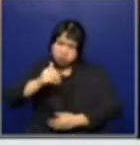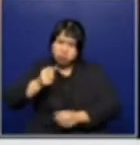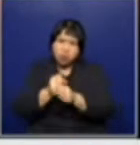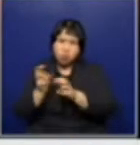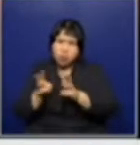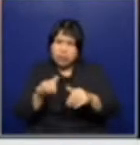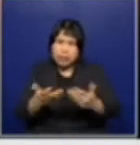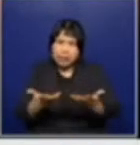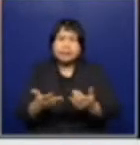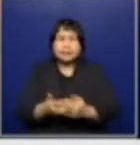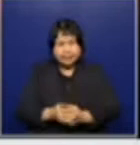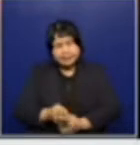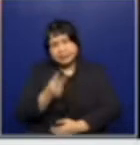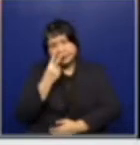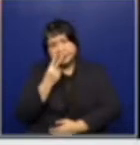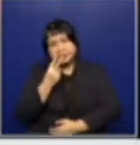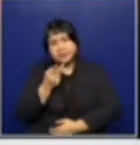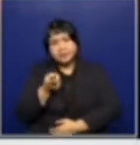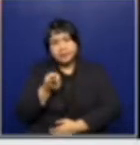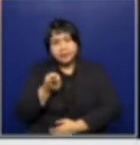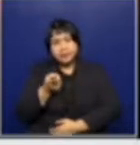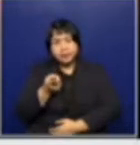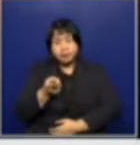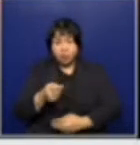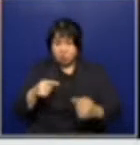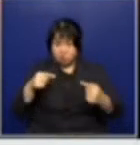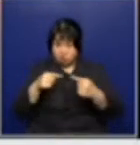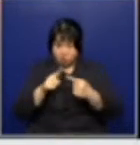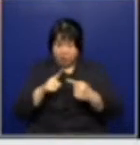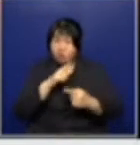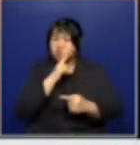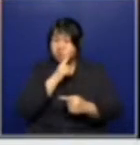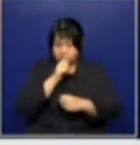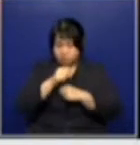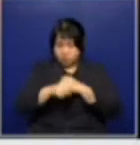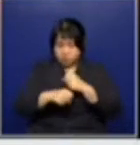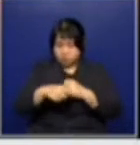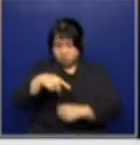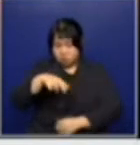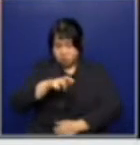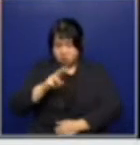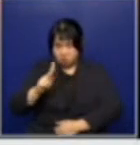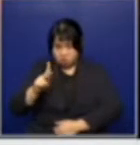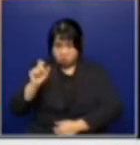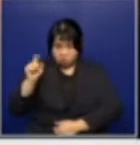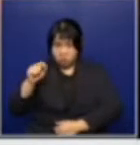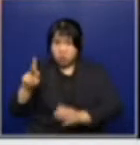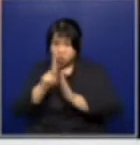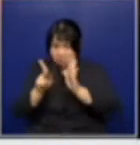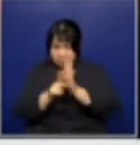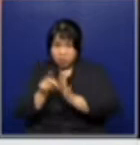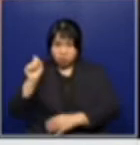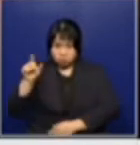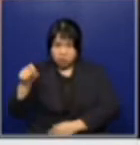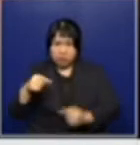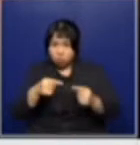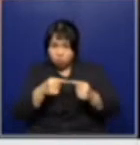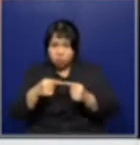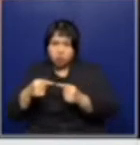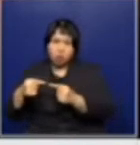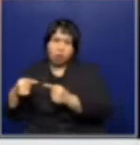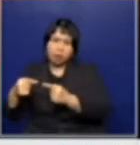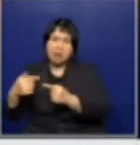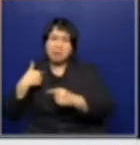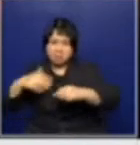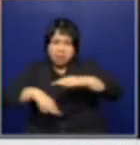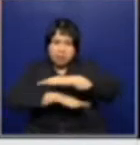ที่น่าสนใจครับท่านประธานครับการต่ออายุพรกฉุกเฉินเนี่ยมันมีหลักฐ